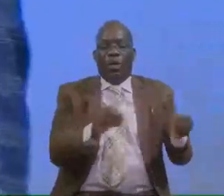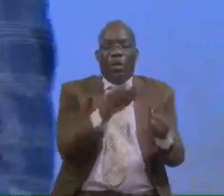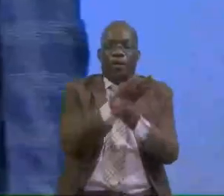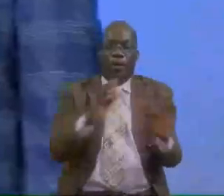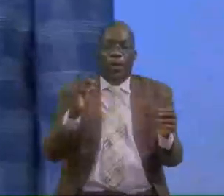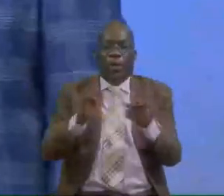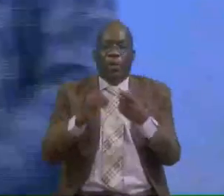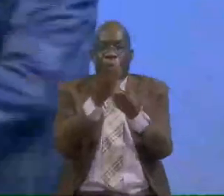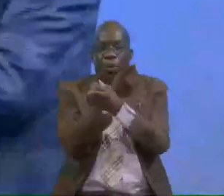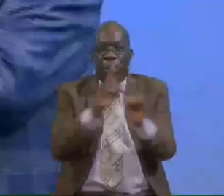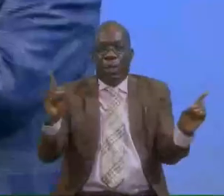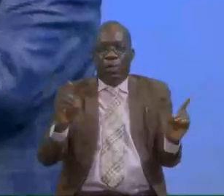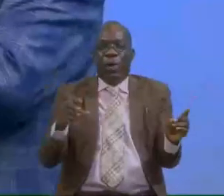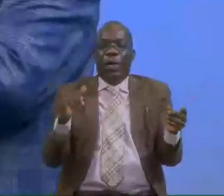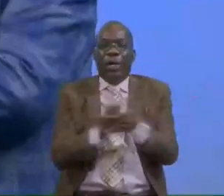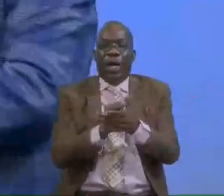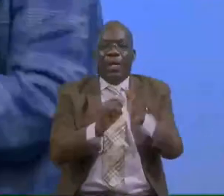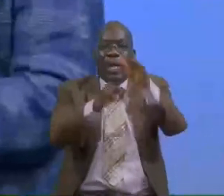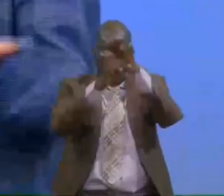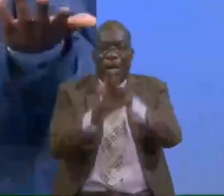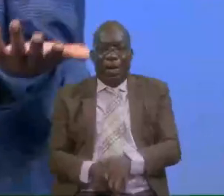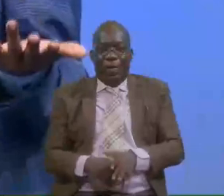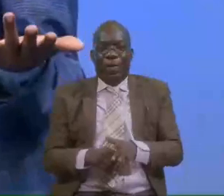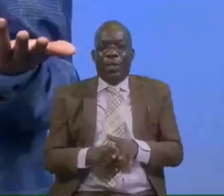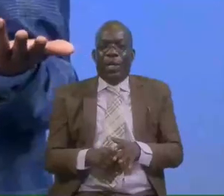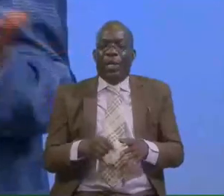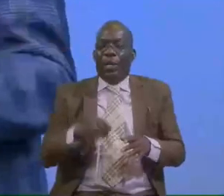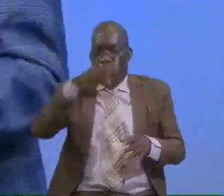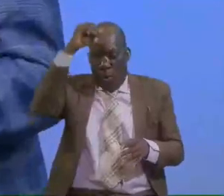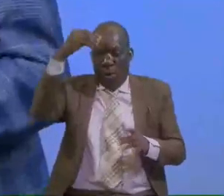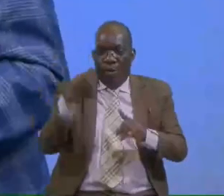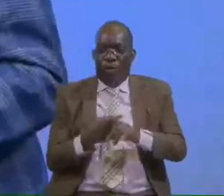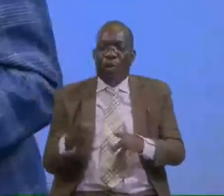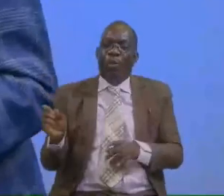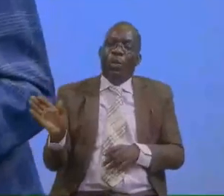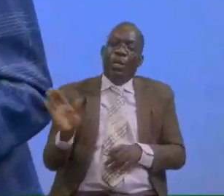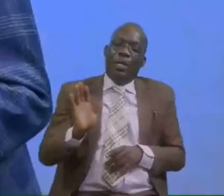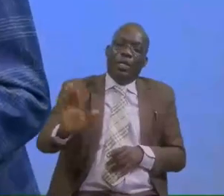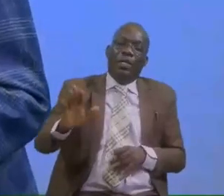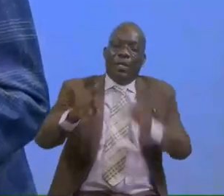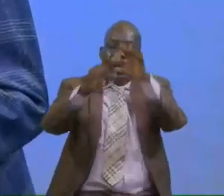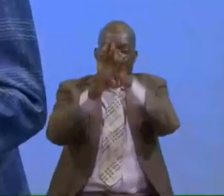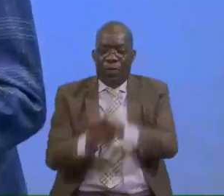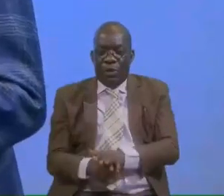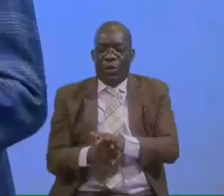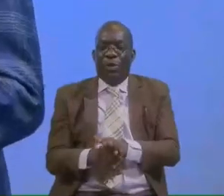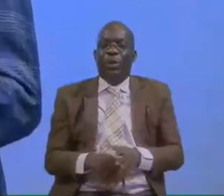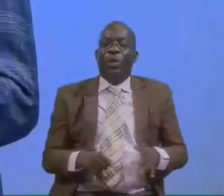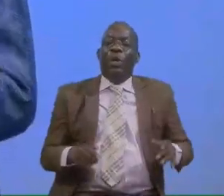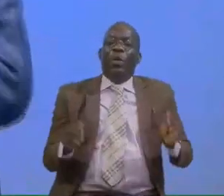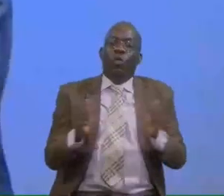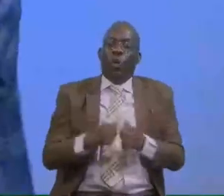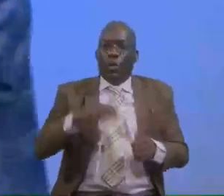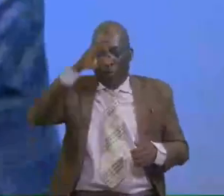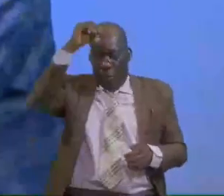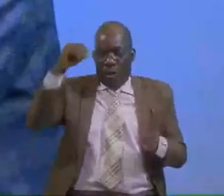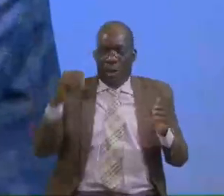pour être libéré, cet homme affligé de son affliction aux hommes, cela est impossible.